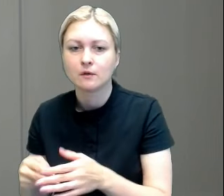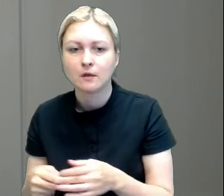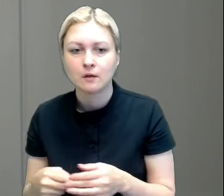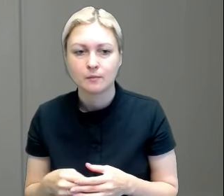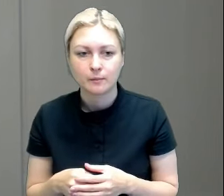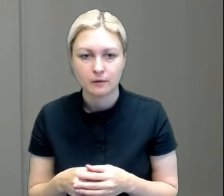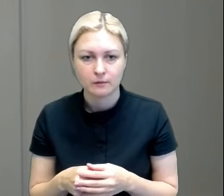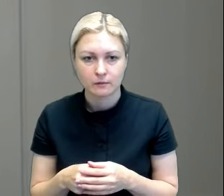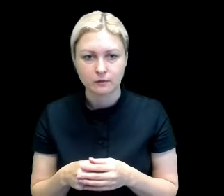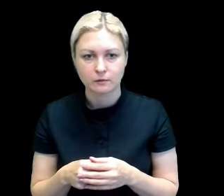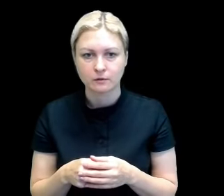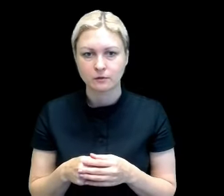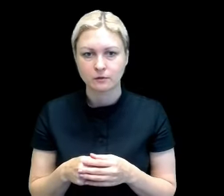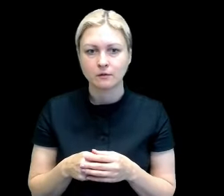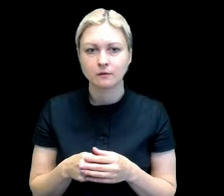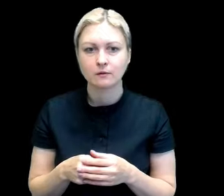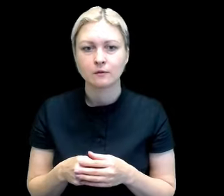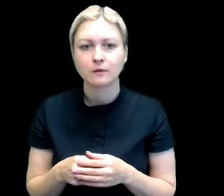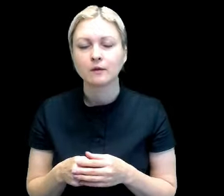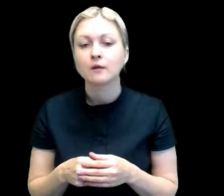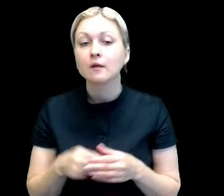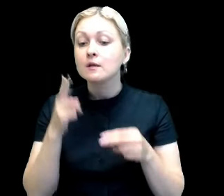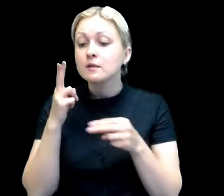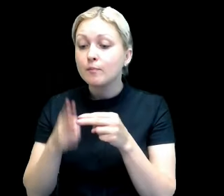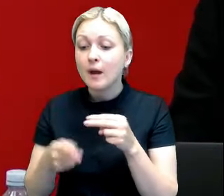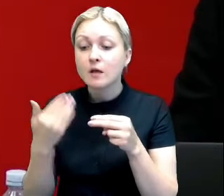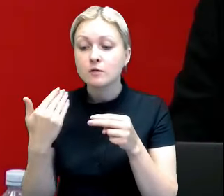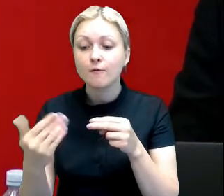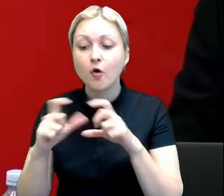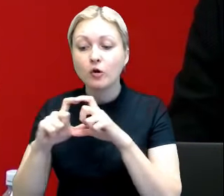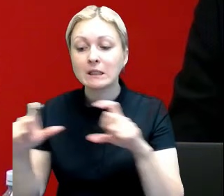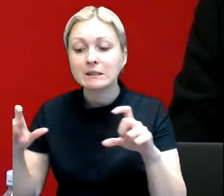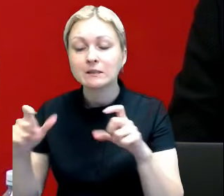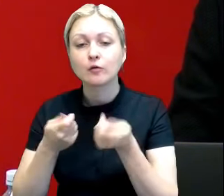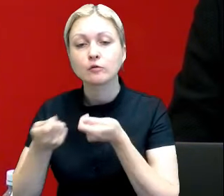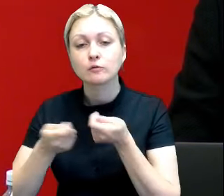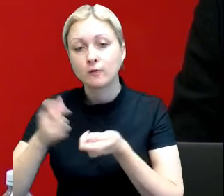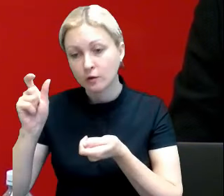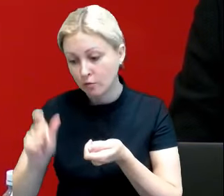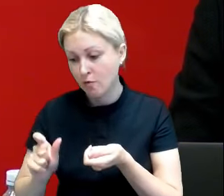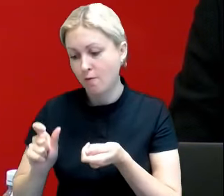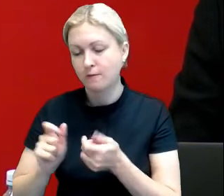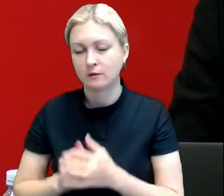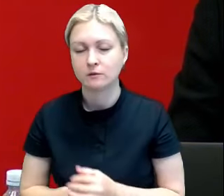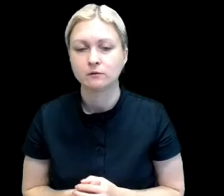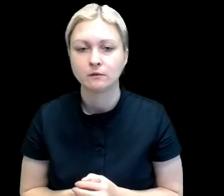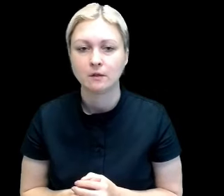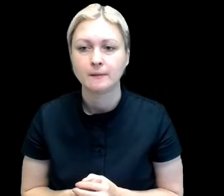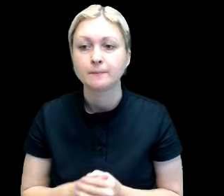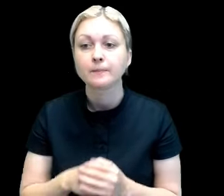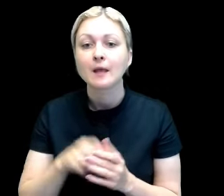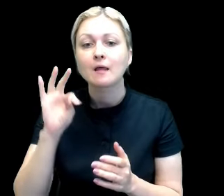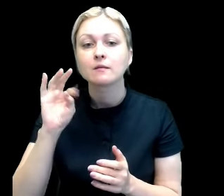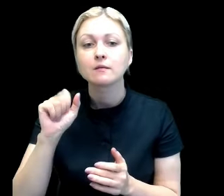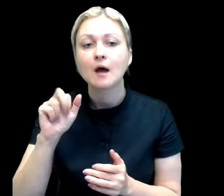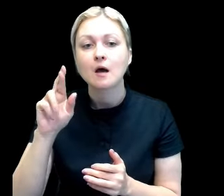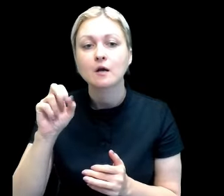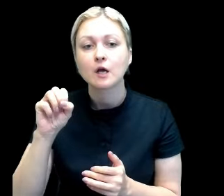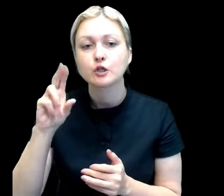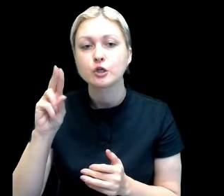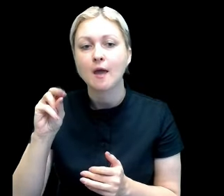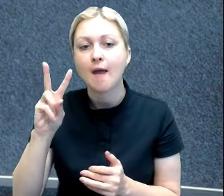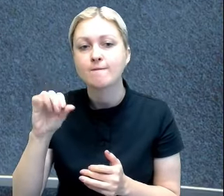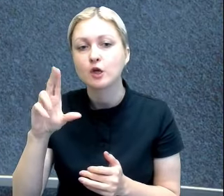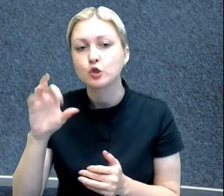kaimams ten jau sprendžia įstaigos ar įmonės vadovus taip rimantas taraškevičius prašau gerbiama